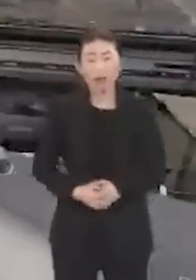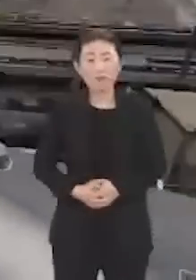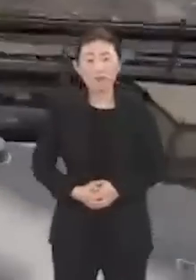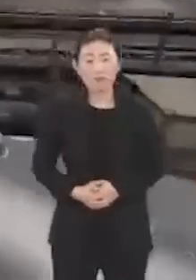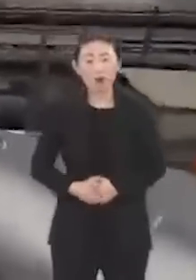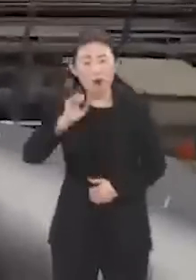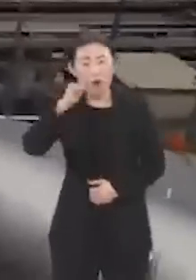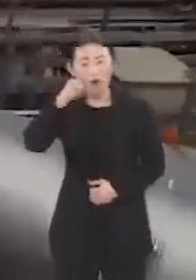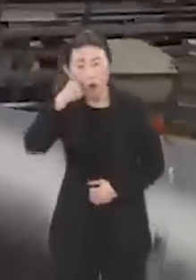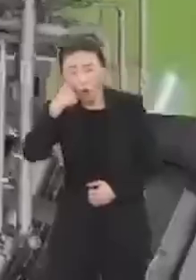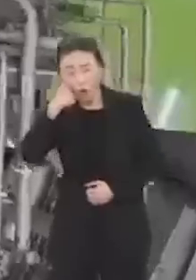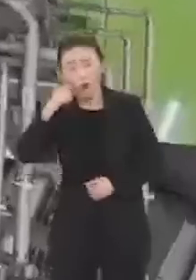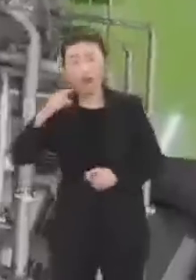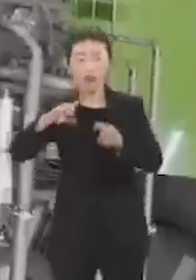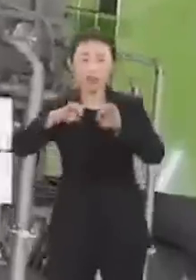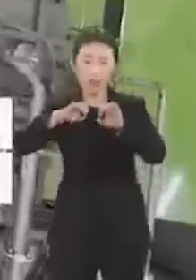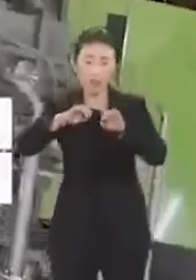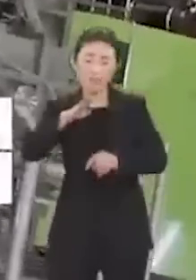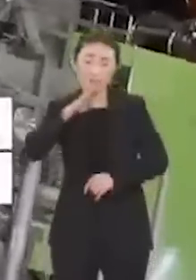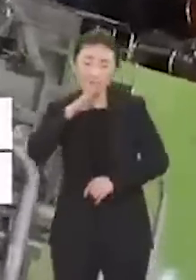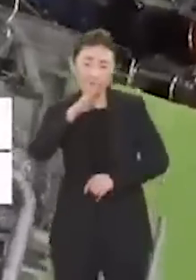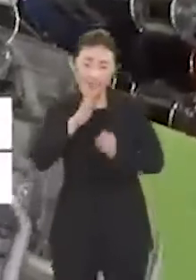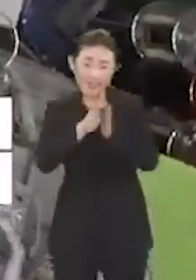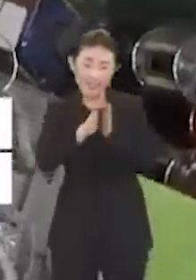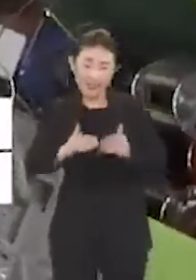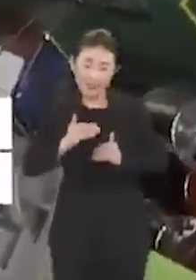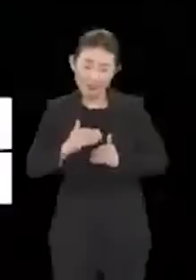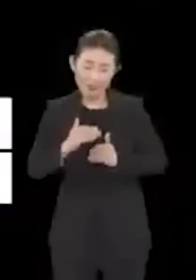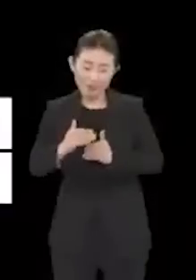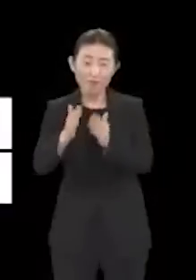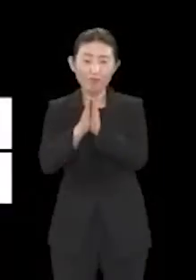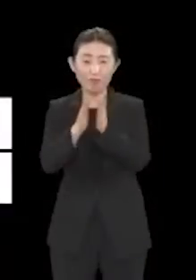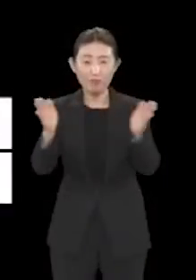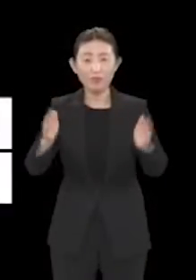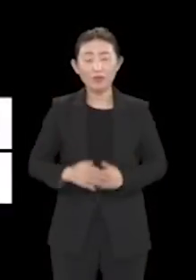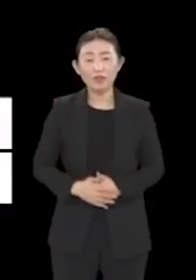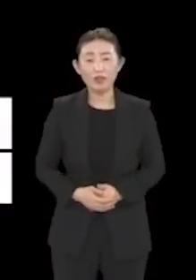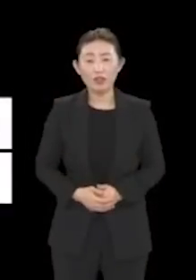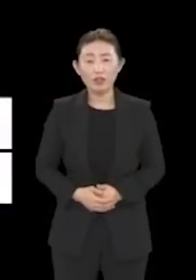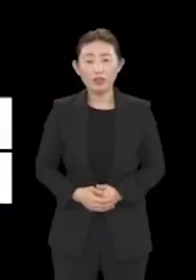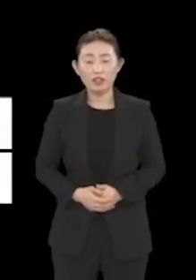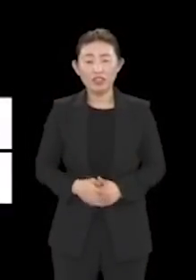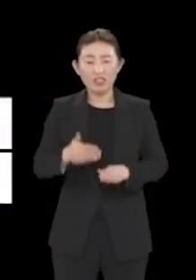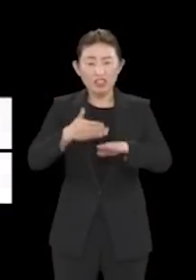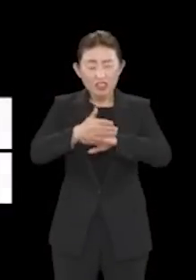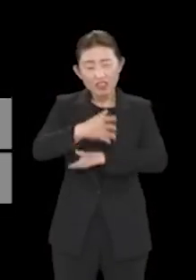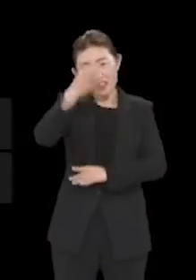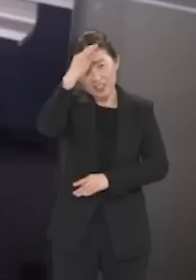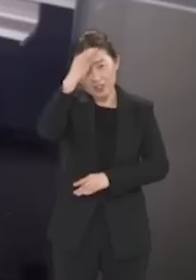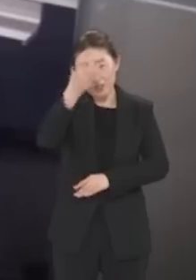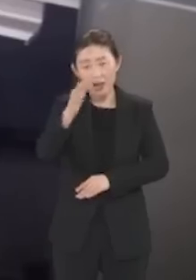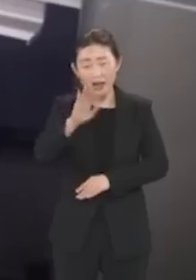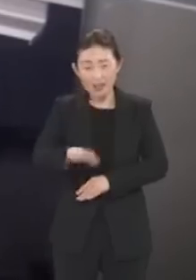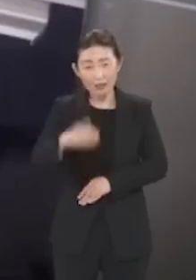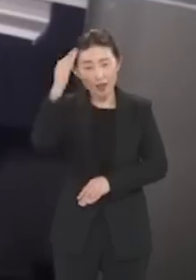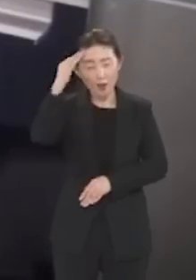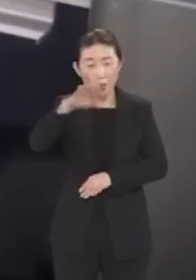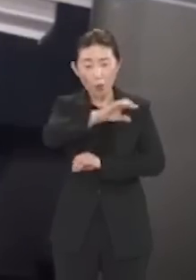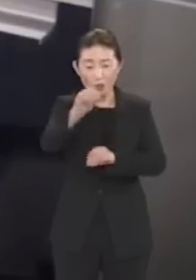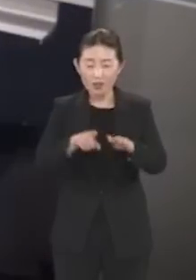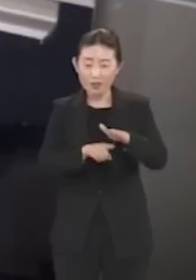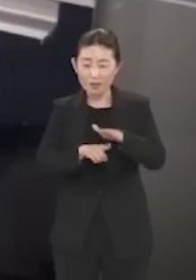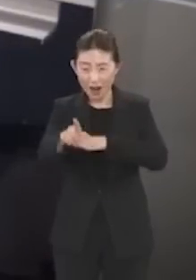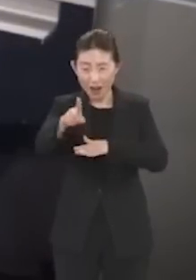꿈의 에너지로 여겨졌던 핵융합 발전이 현실로 한 발짝씩 다가오고 있습니다 후발주자였던 한국은 이제 선두주자로